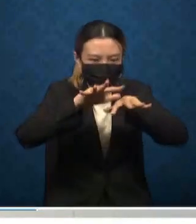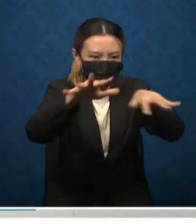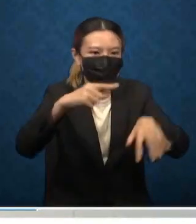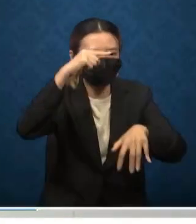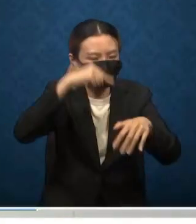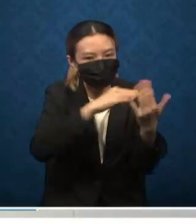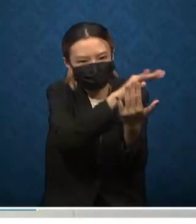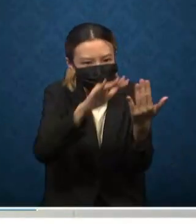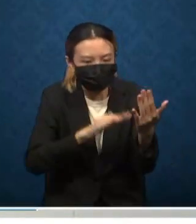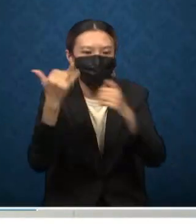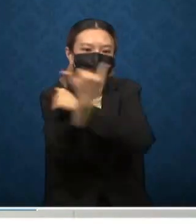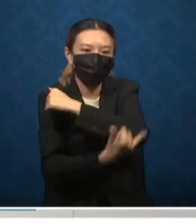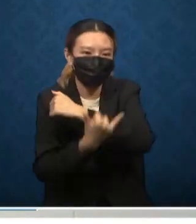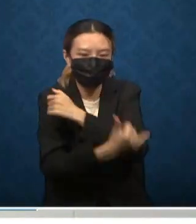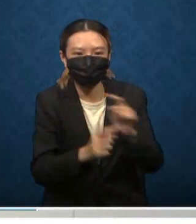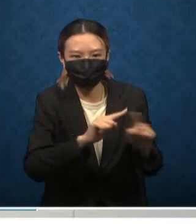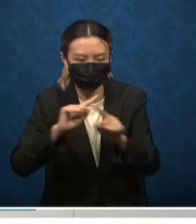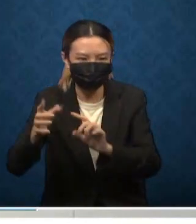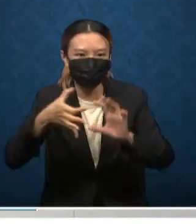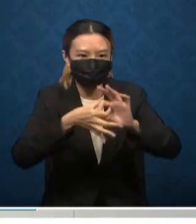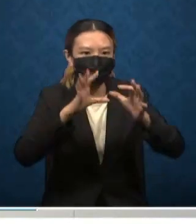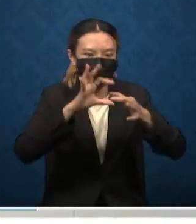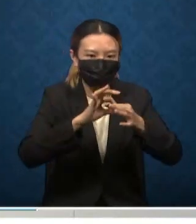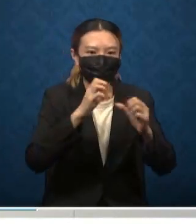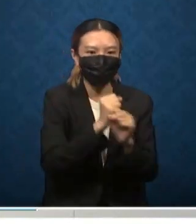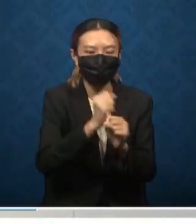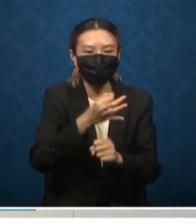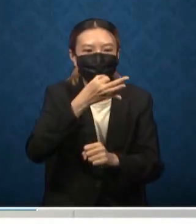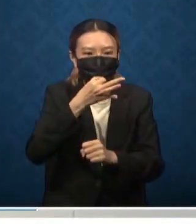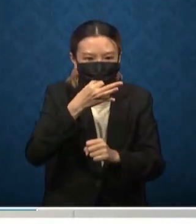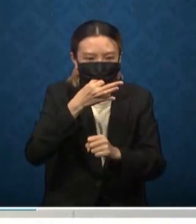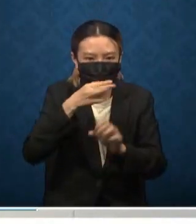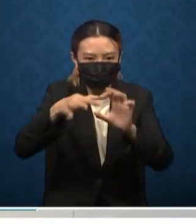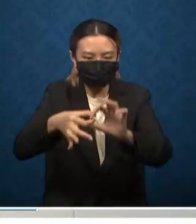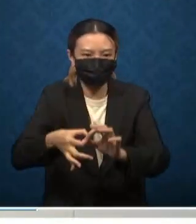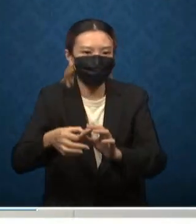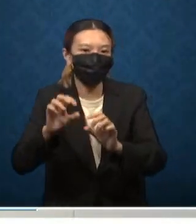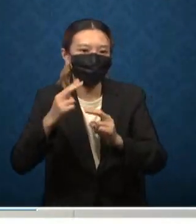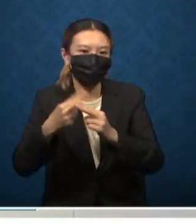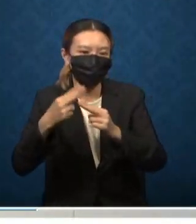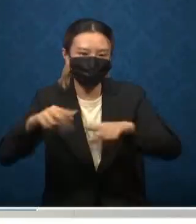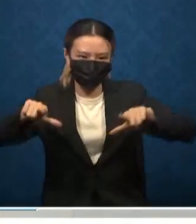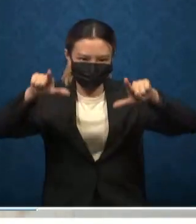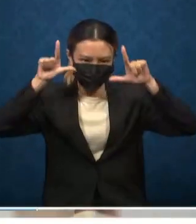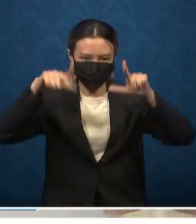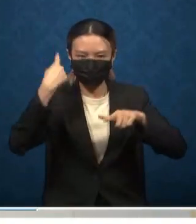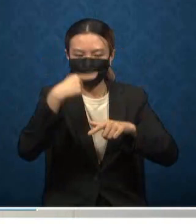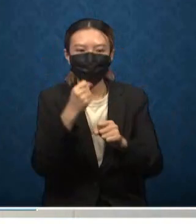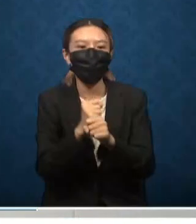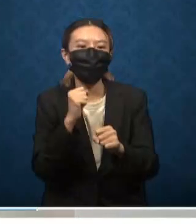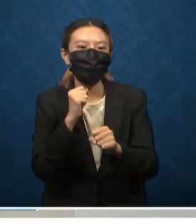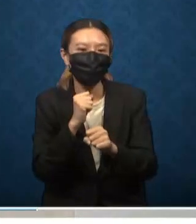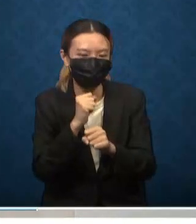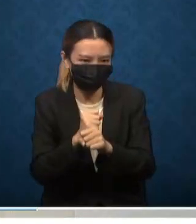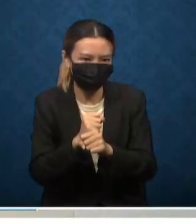และต่างประเทศเป็นกีฬาอาชีพที่สร้างชื่อเสียงและรายได้ของผู้ที่ทำงานเกี่ยวข้องในอาชีพนี้